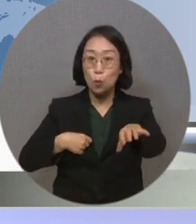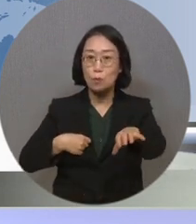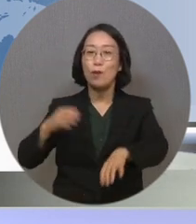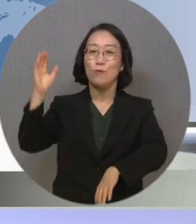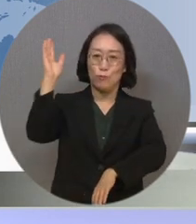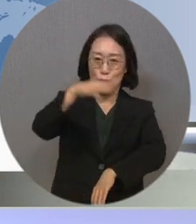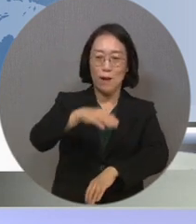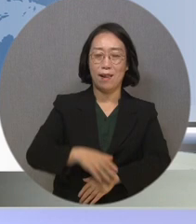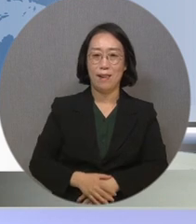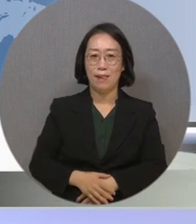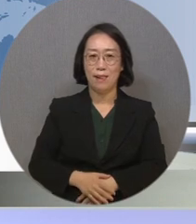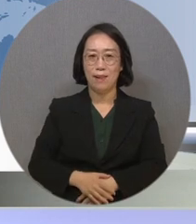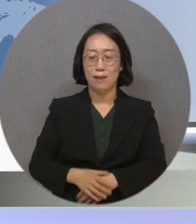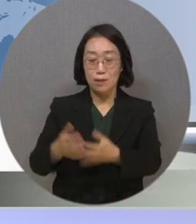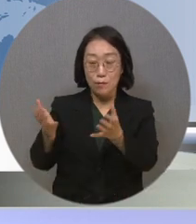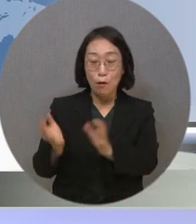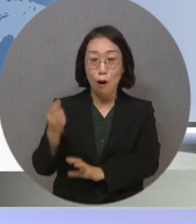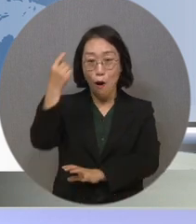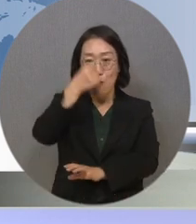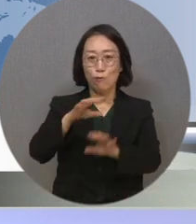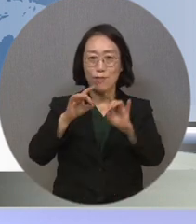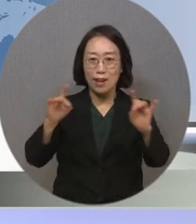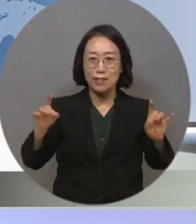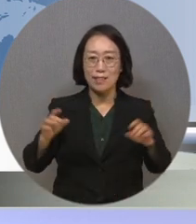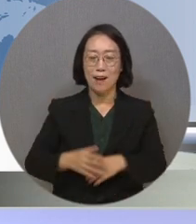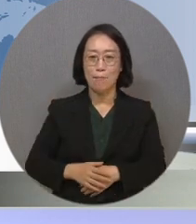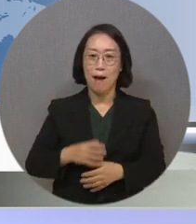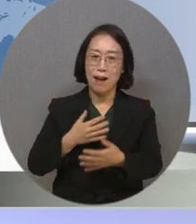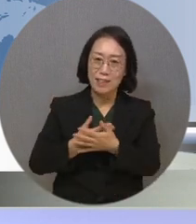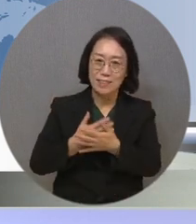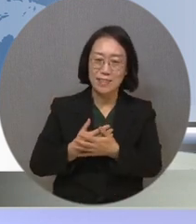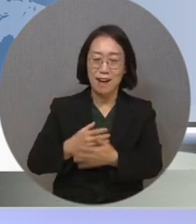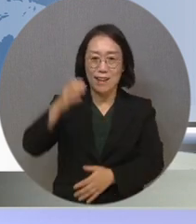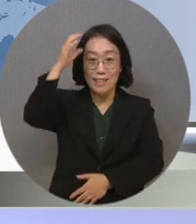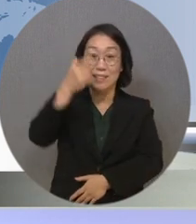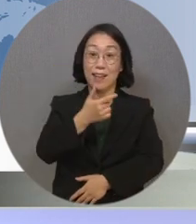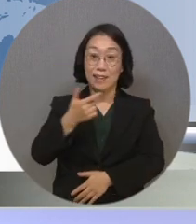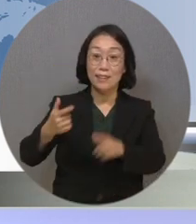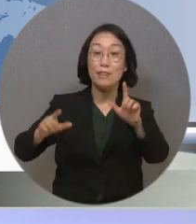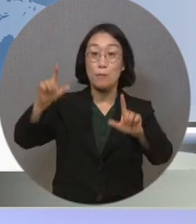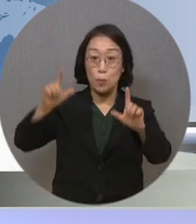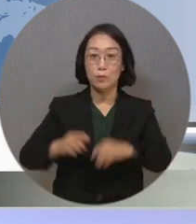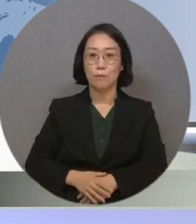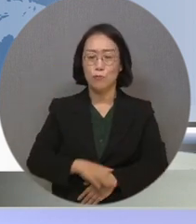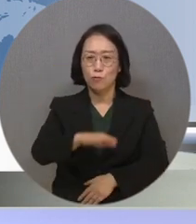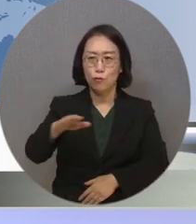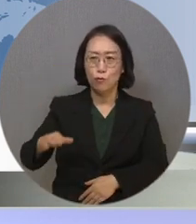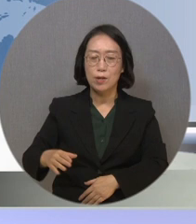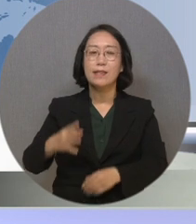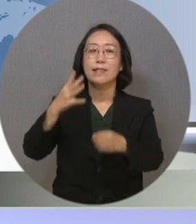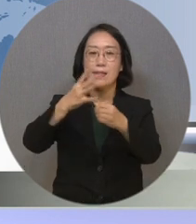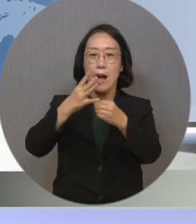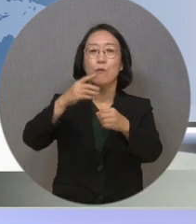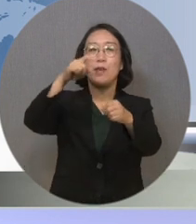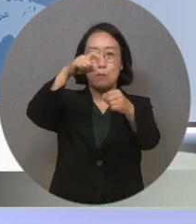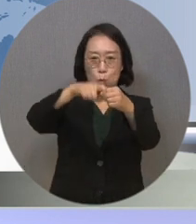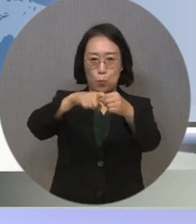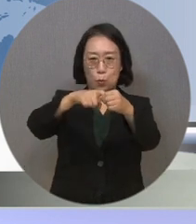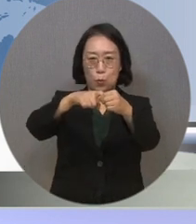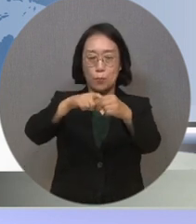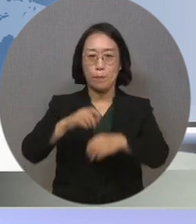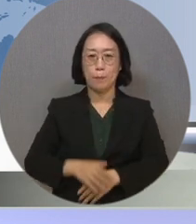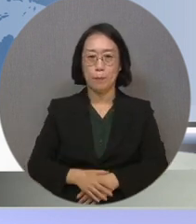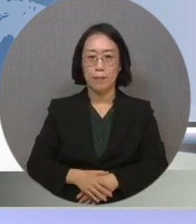떠났습니다. 선수들의 얼굴에는 긴장과 설렘이 가득했는데요. 우리나라는 종합 4위를 목표로